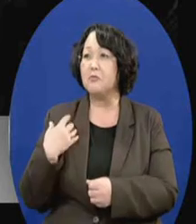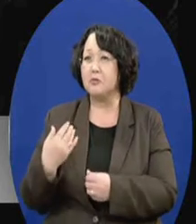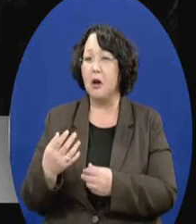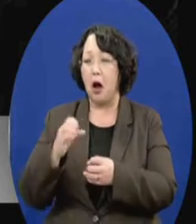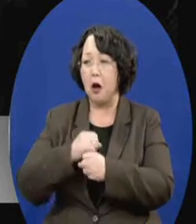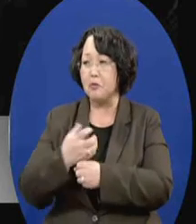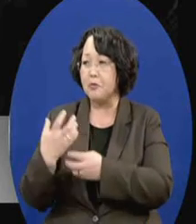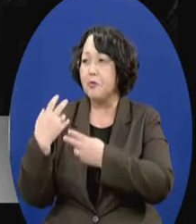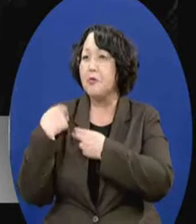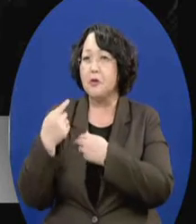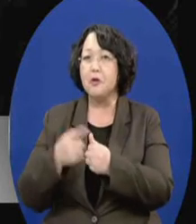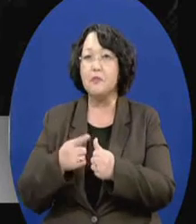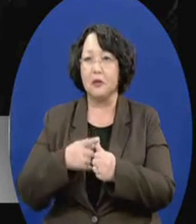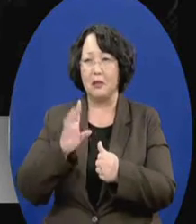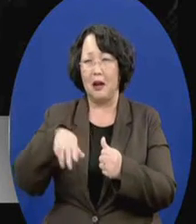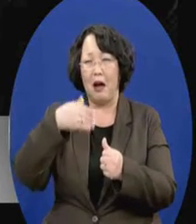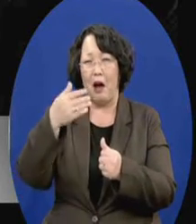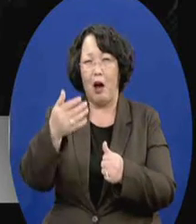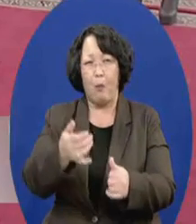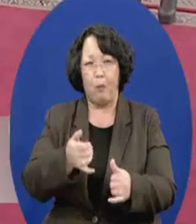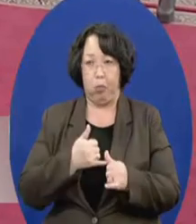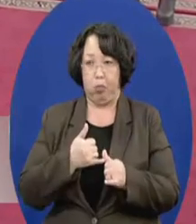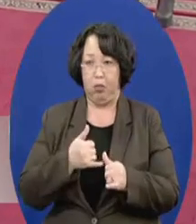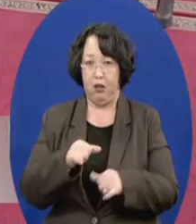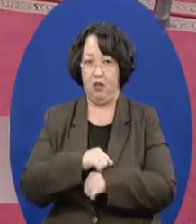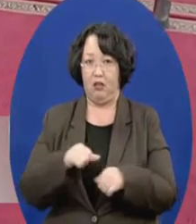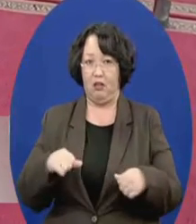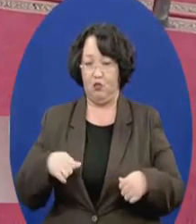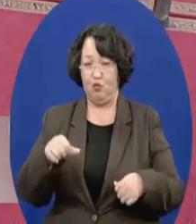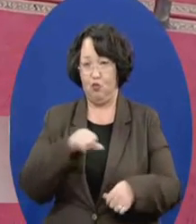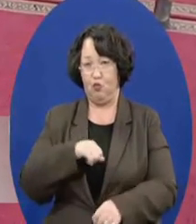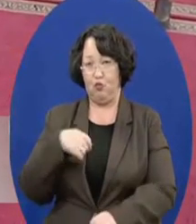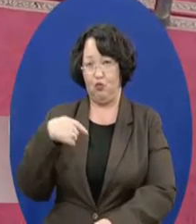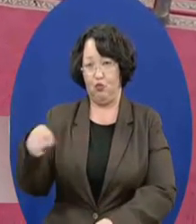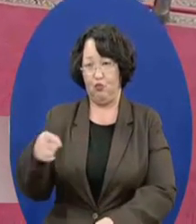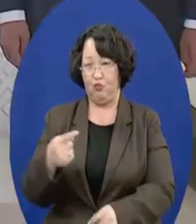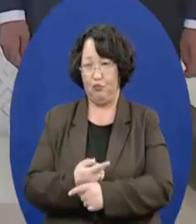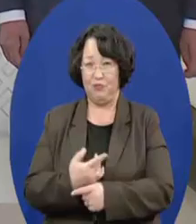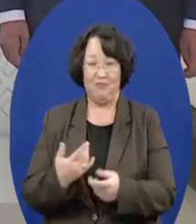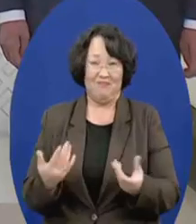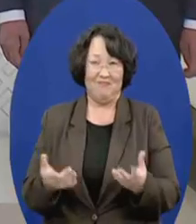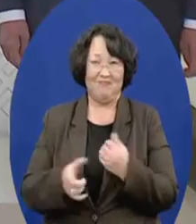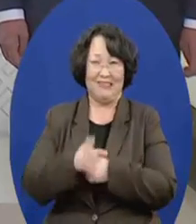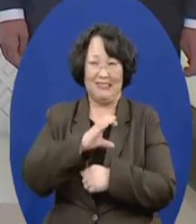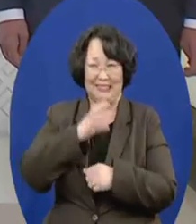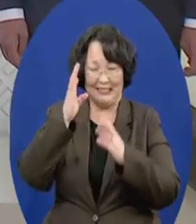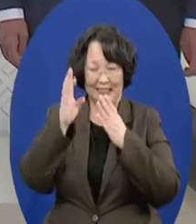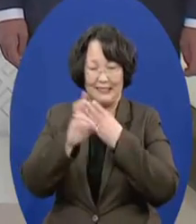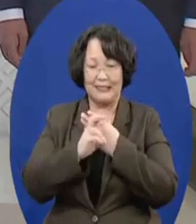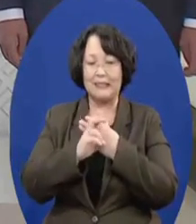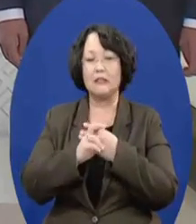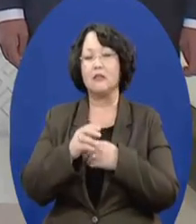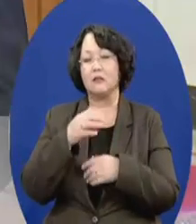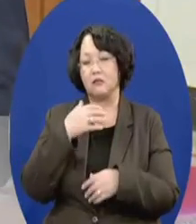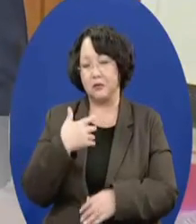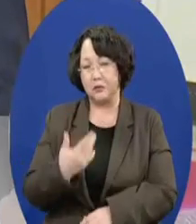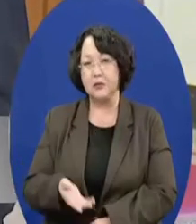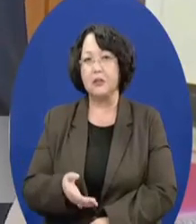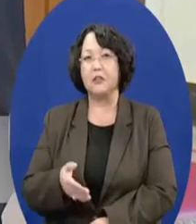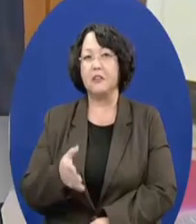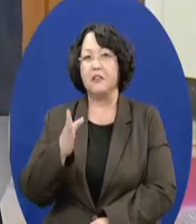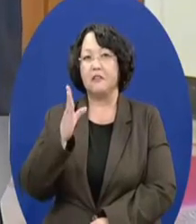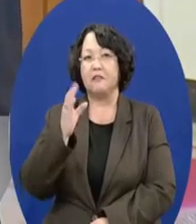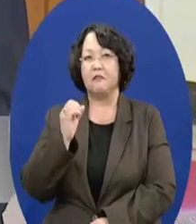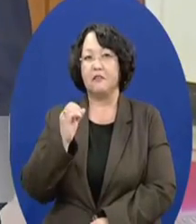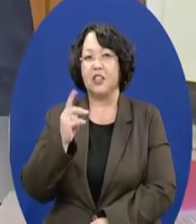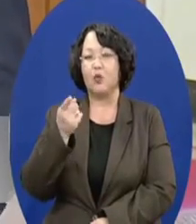учраас тухайн иргэн өөрөө л хохирно гэдгийг мэрэгжлийн байгууллагын сануулж байгаа юм. Улсын хурлын эдийн засгийн байнгын хорооны ажлын хэсгийн хувьд